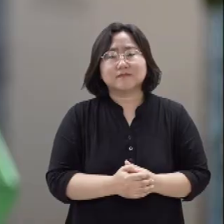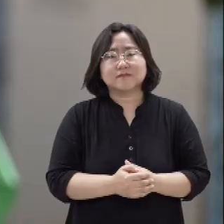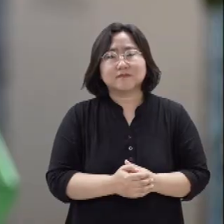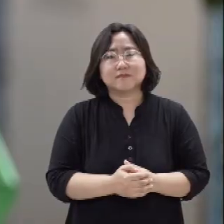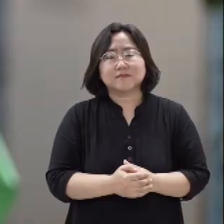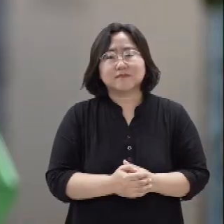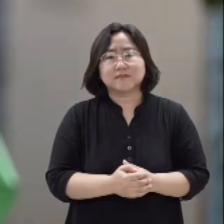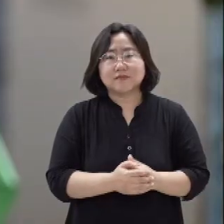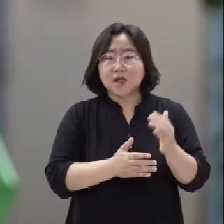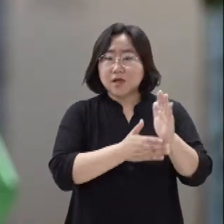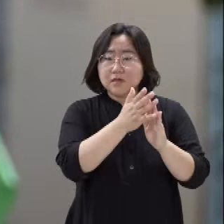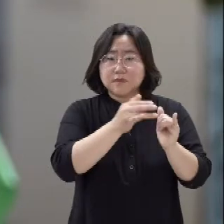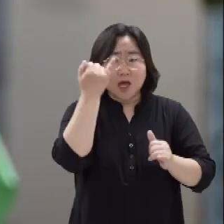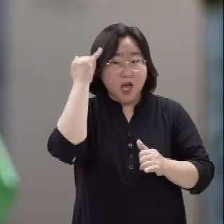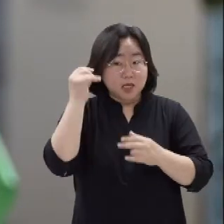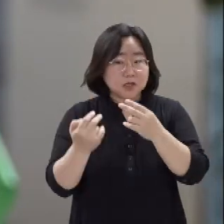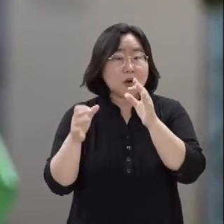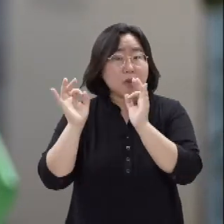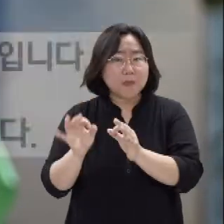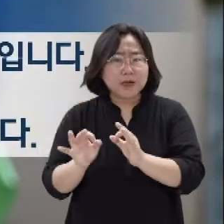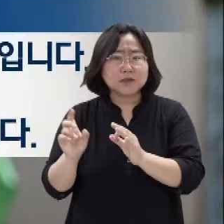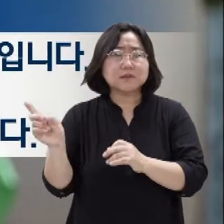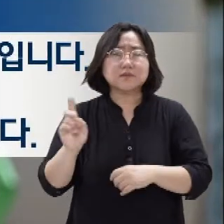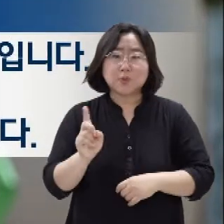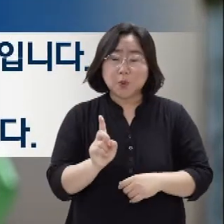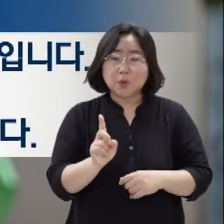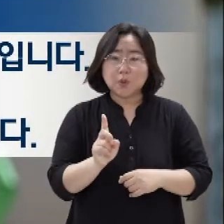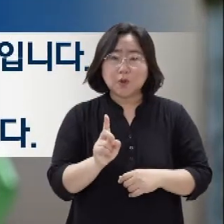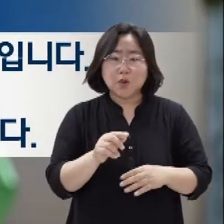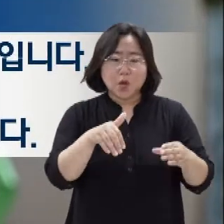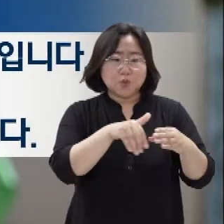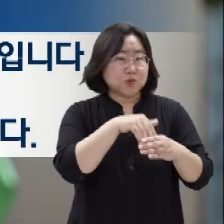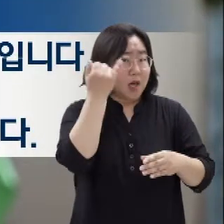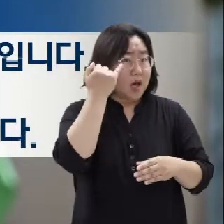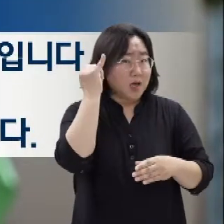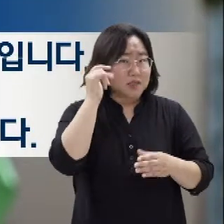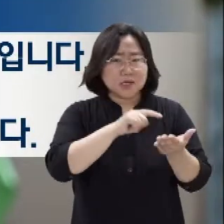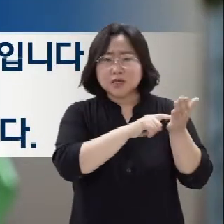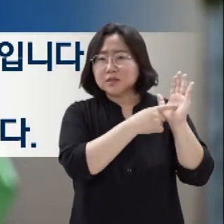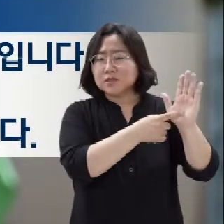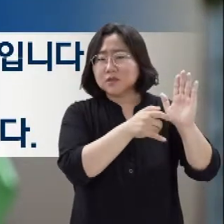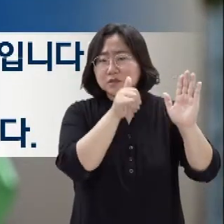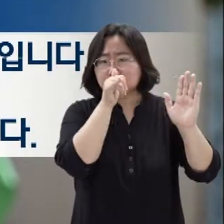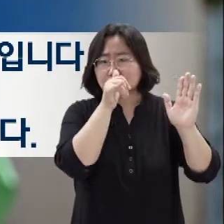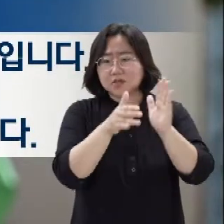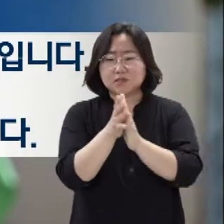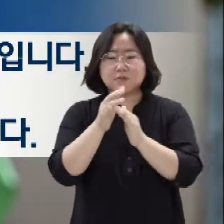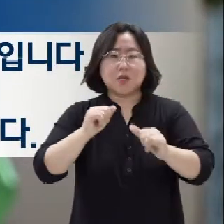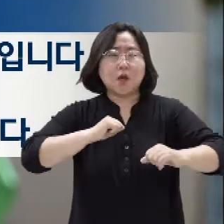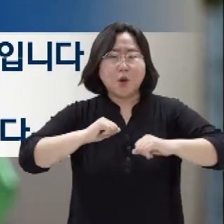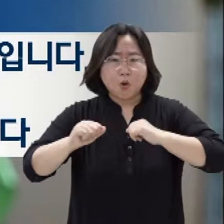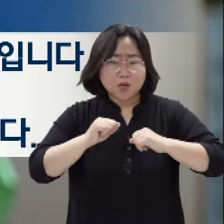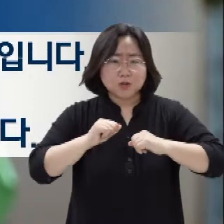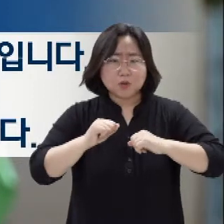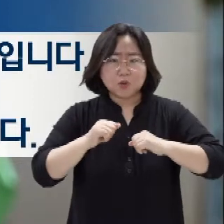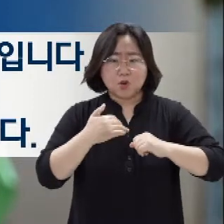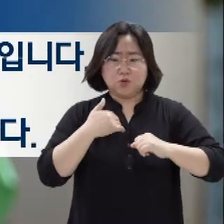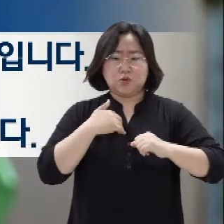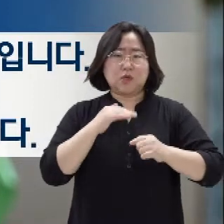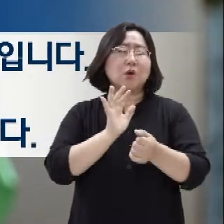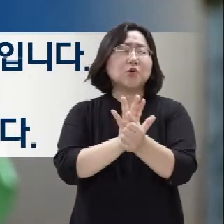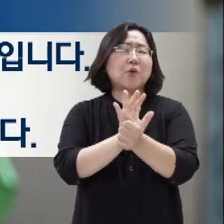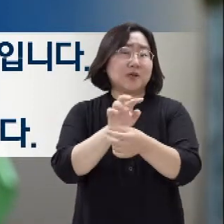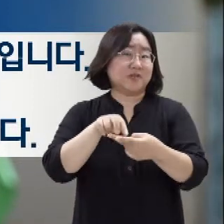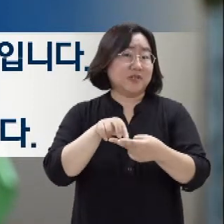시민의 아이디어 뱅크는 문화적 아이디어를 실현하는 시민들의 활동을 도와주는